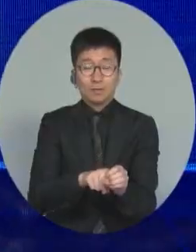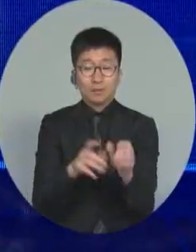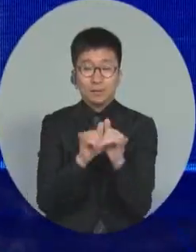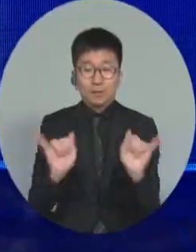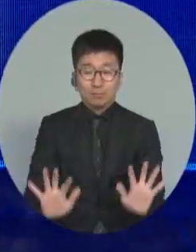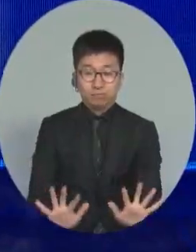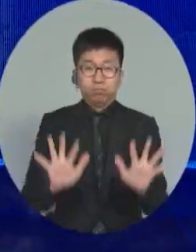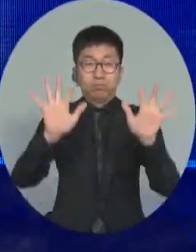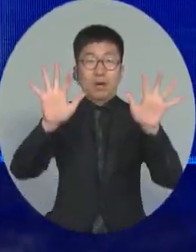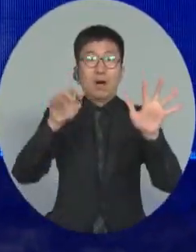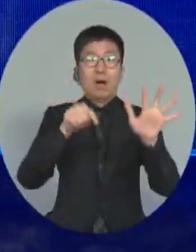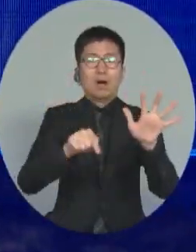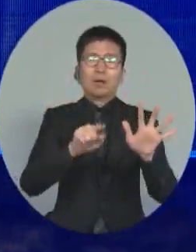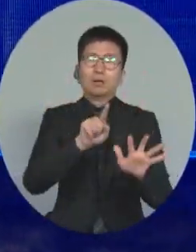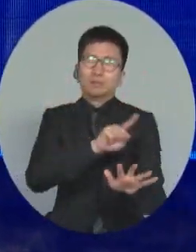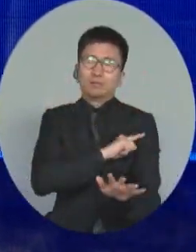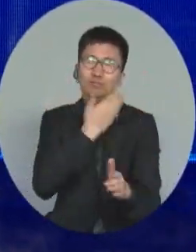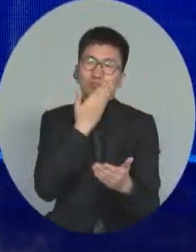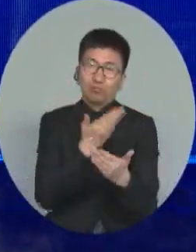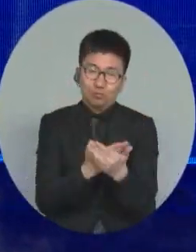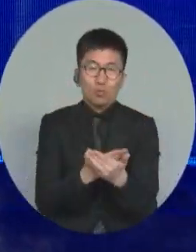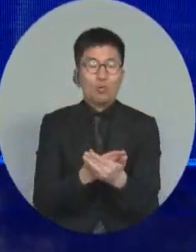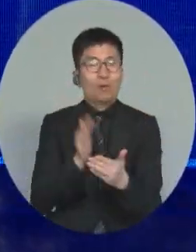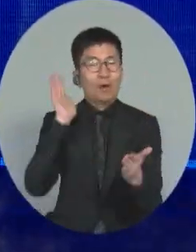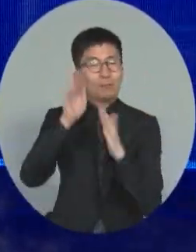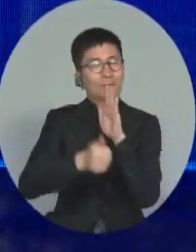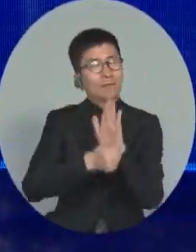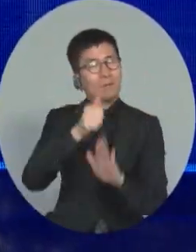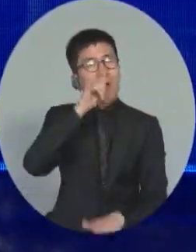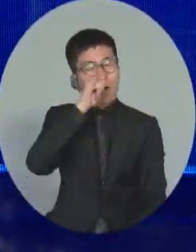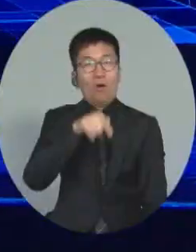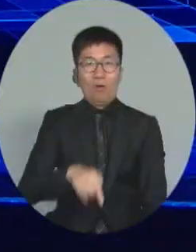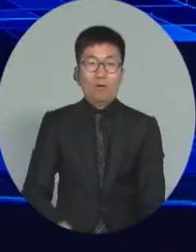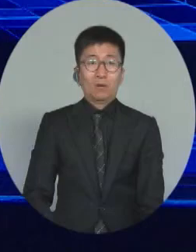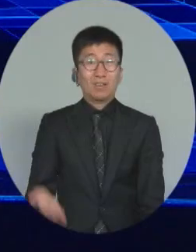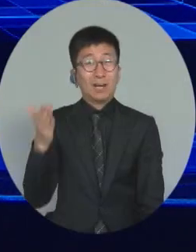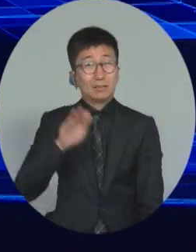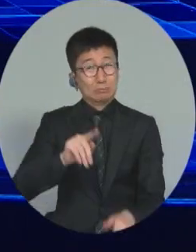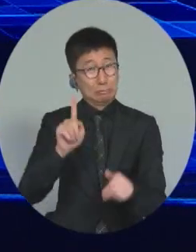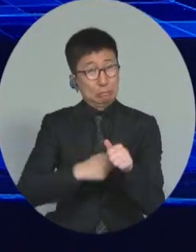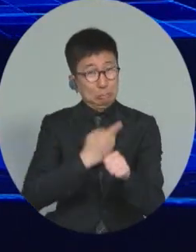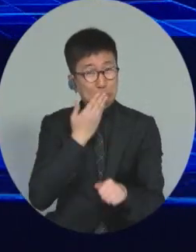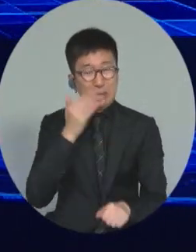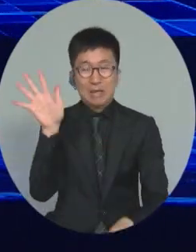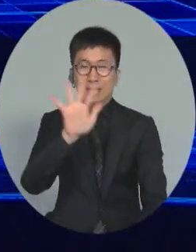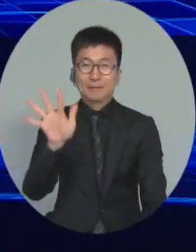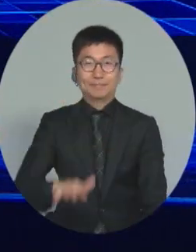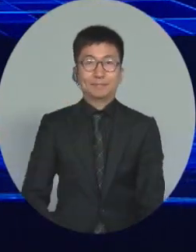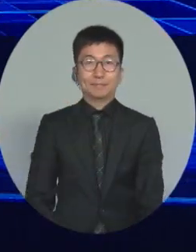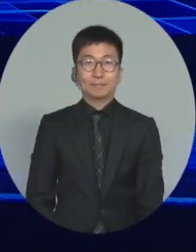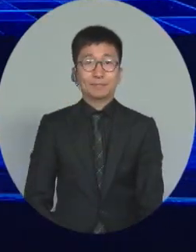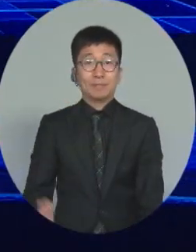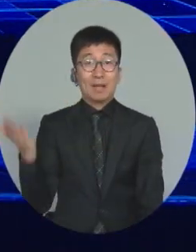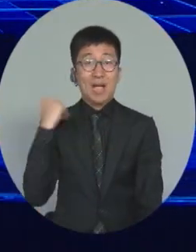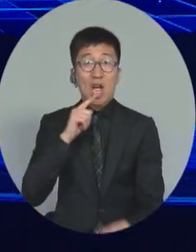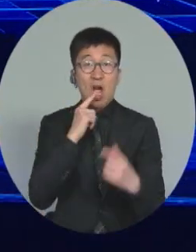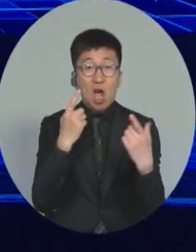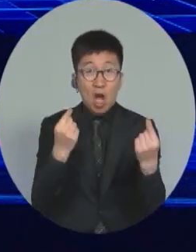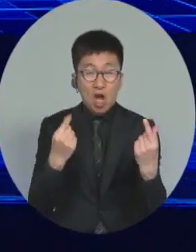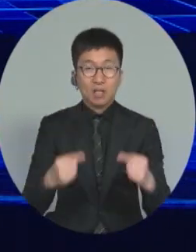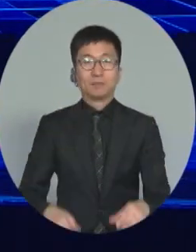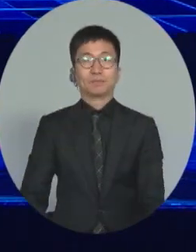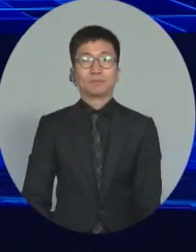혁신 국가입니다 그러나 혁신가는 저절로 이루어지지 않습니다 앞서 말씀드린